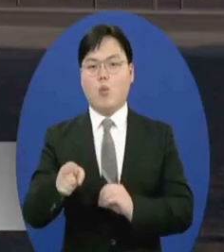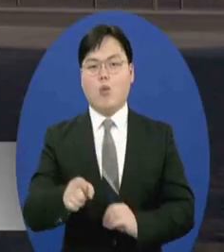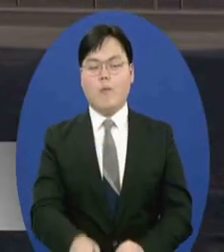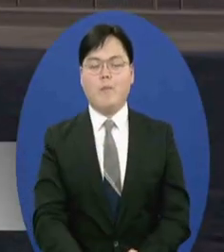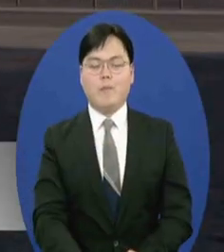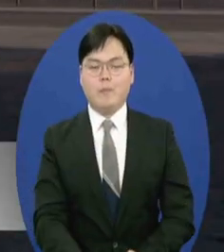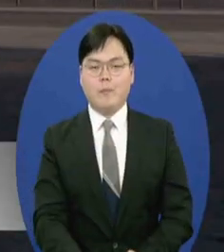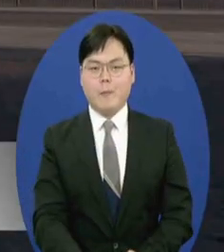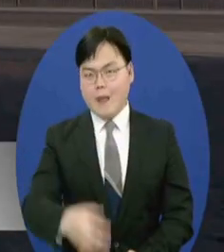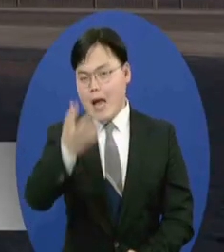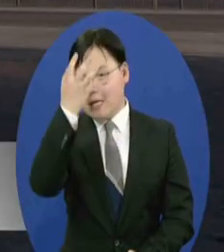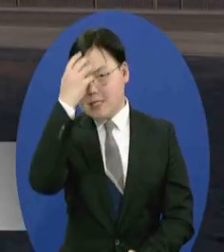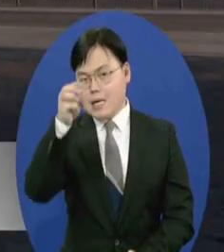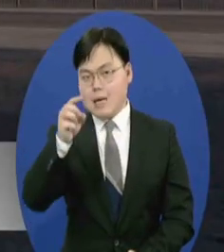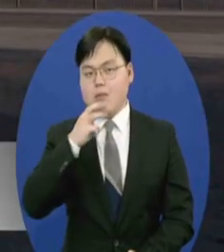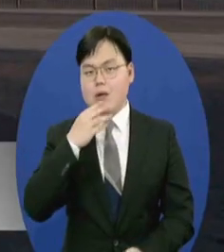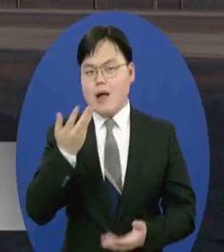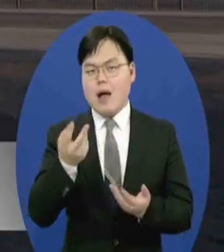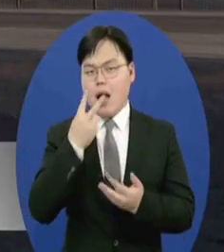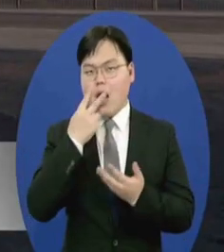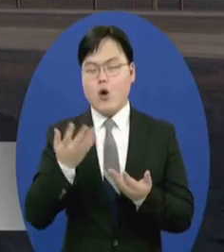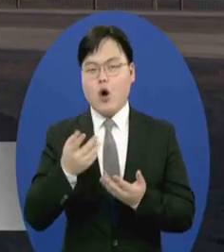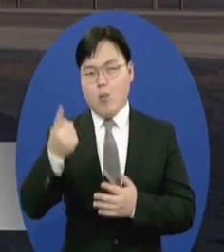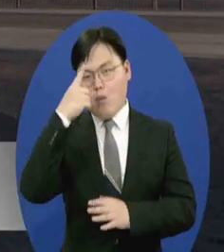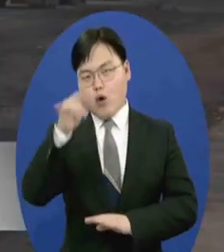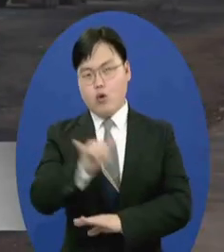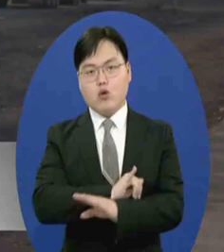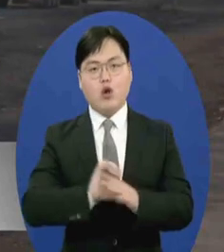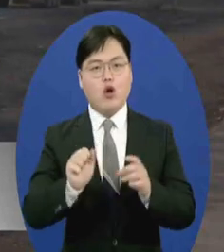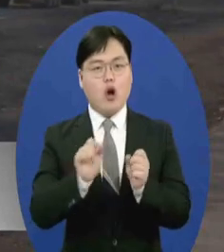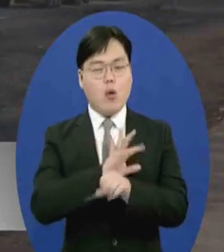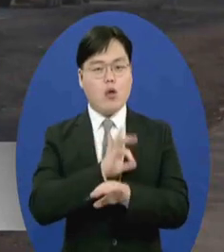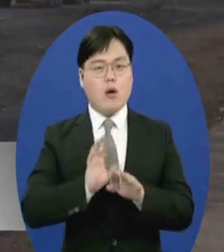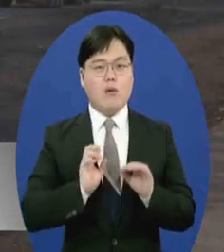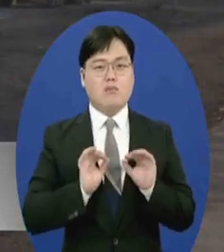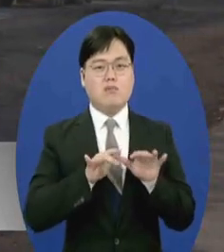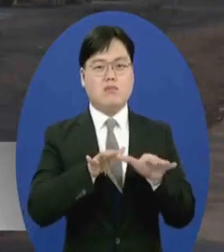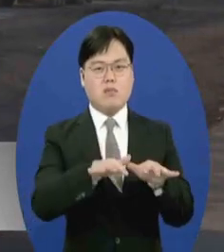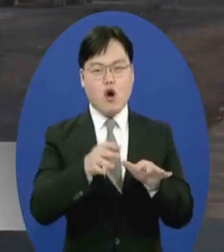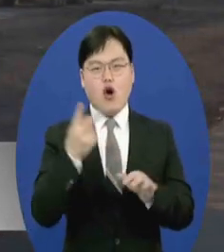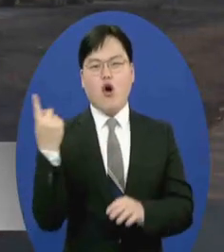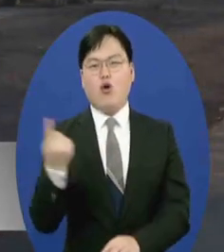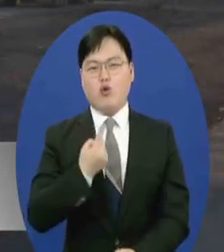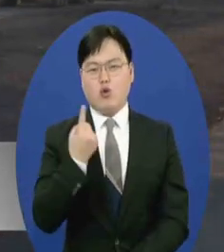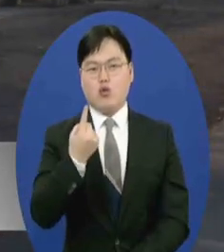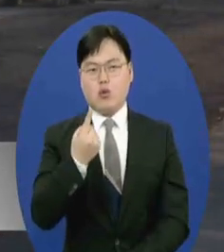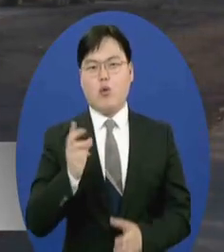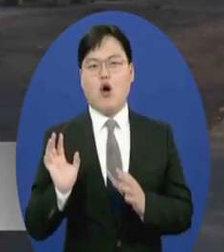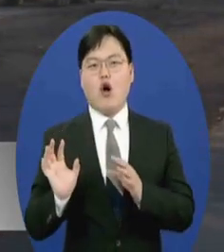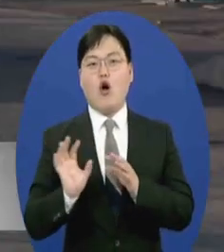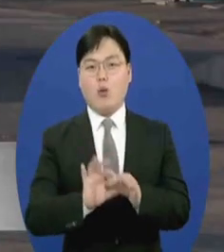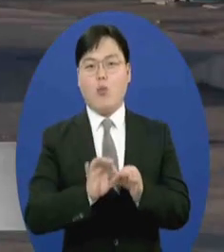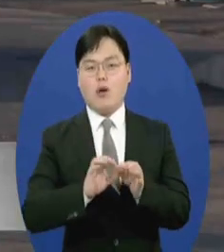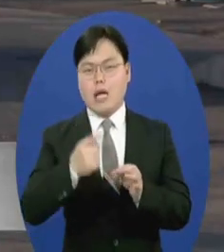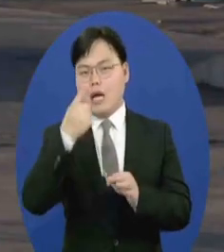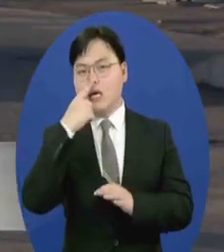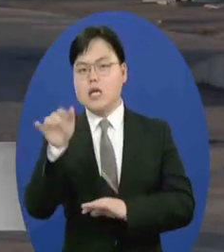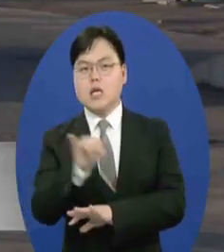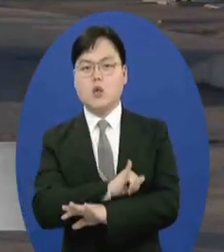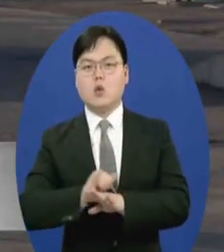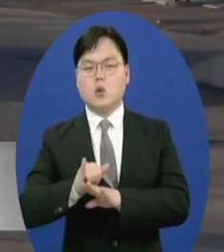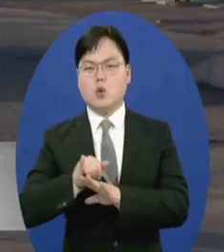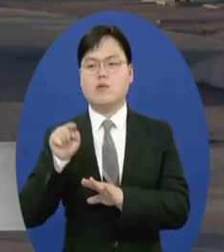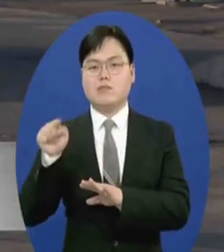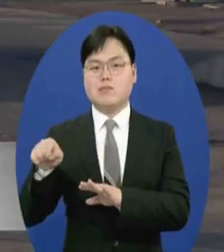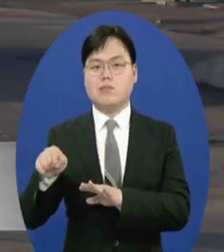байгаа. Засгийн газрын мэдээллээс үзвэл манай улсад цар тахлын тархалт өндөр төвшөнд хүрснээс хамаарч бүгд найрамдах хятад